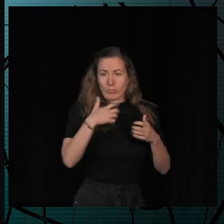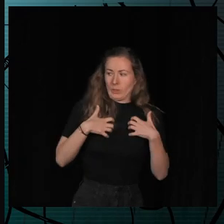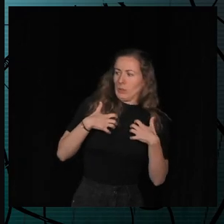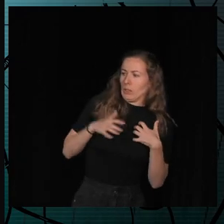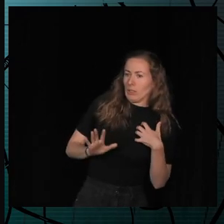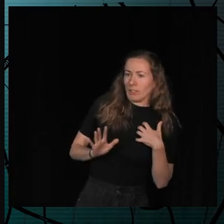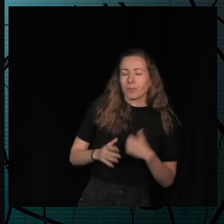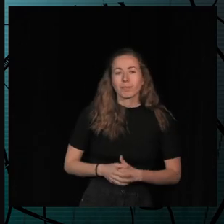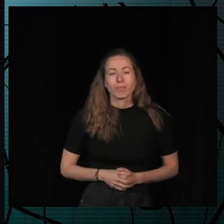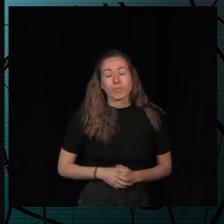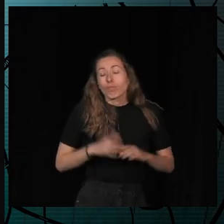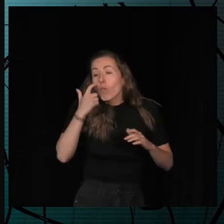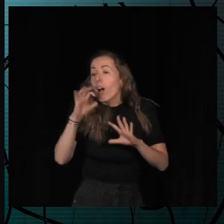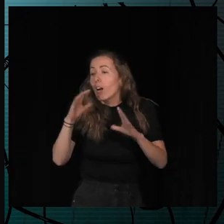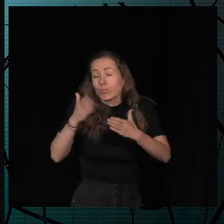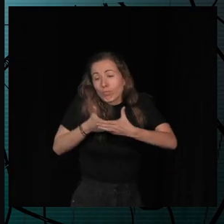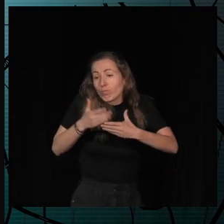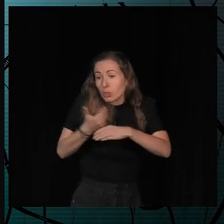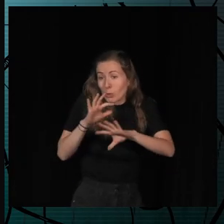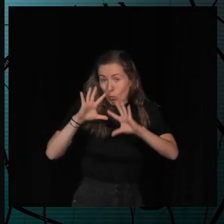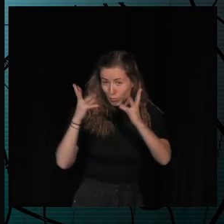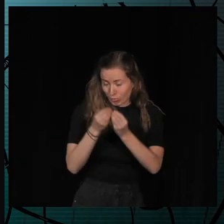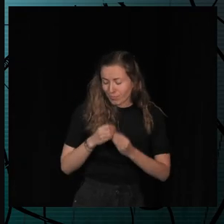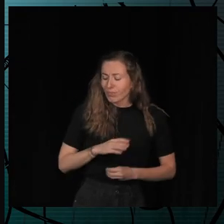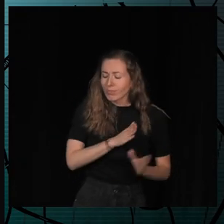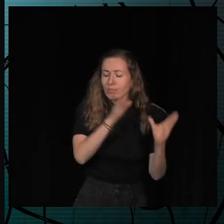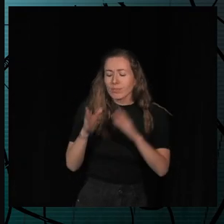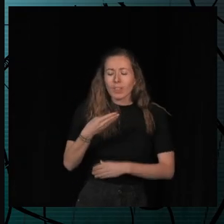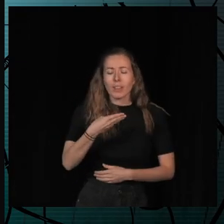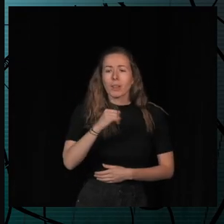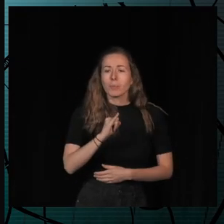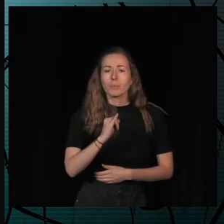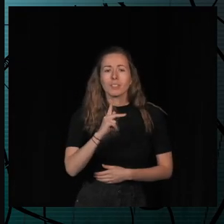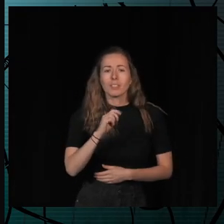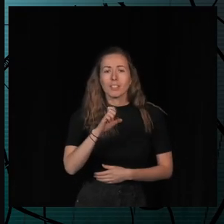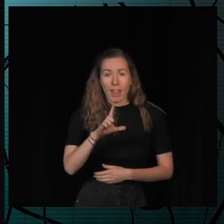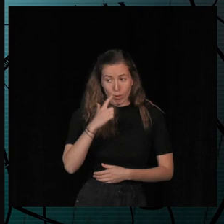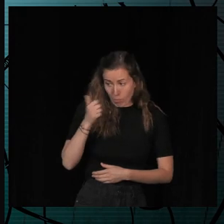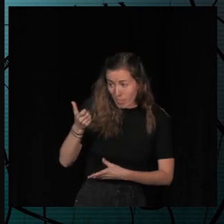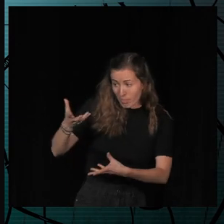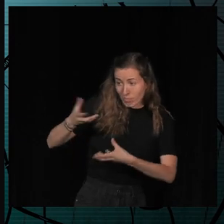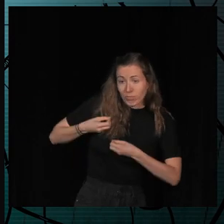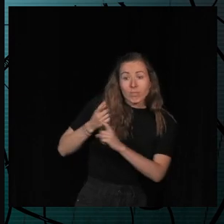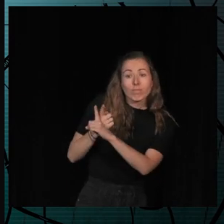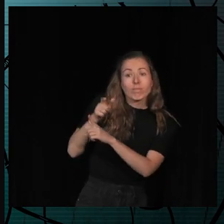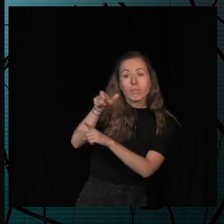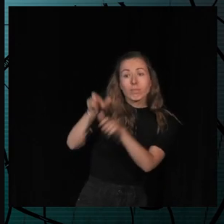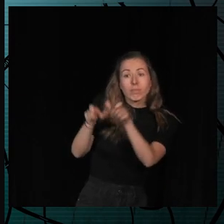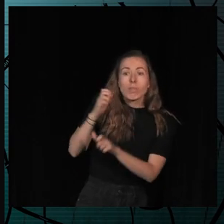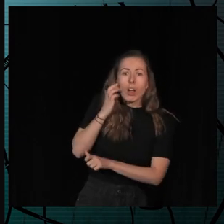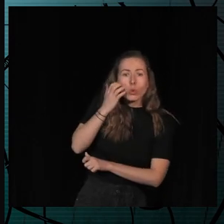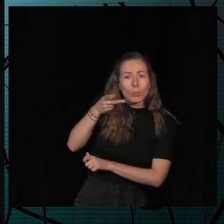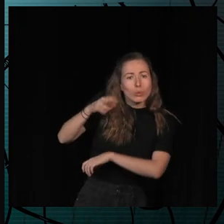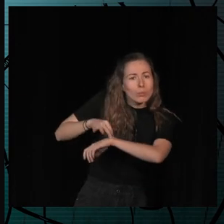Michell donc vous nous disiez que vous vous recevez des des des ados mais Vanessa euh